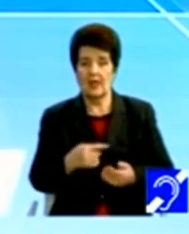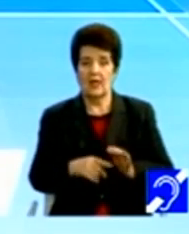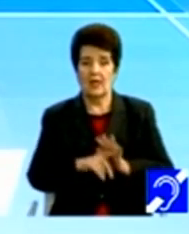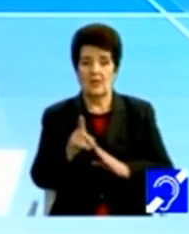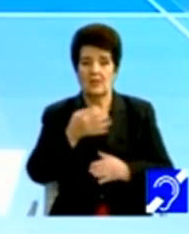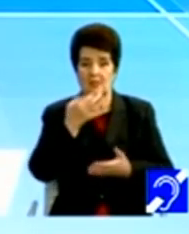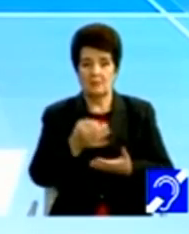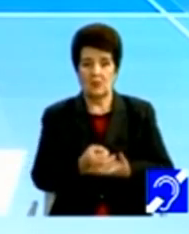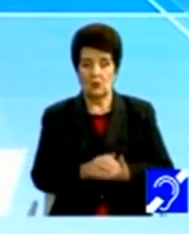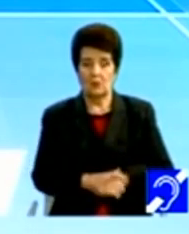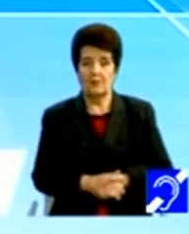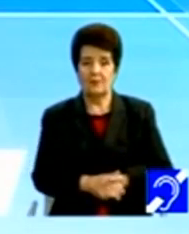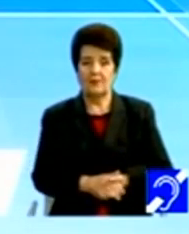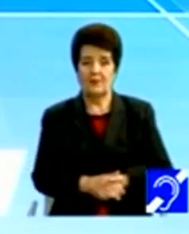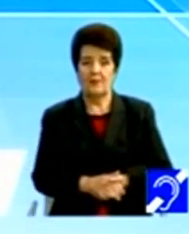asum această